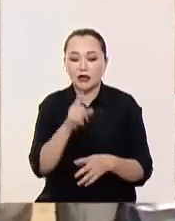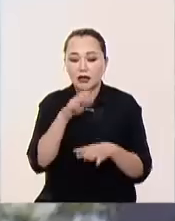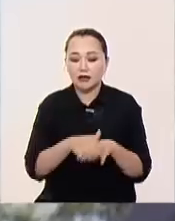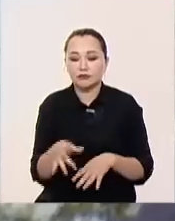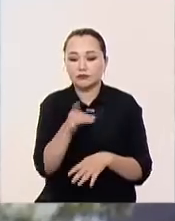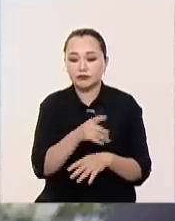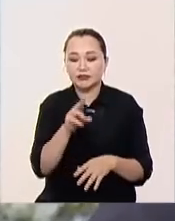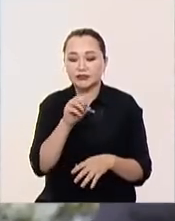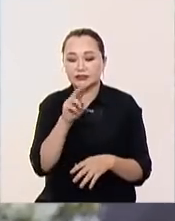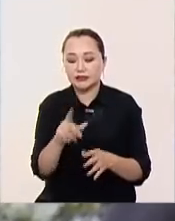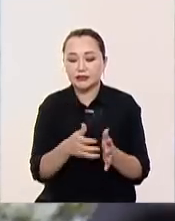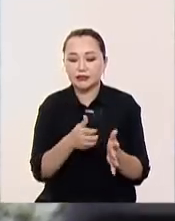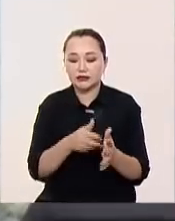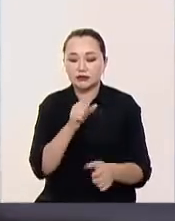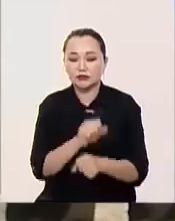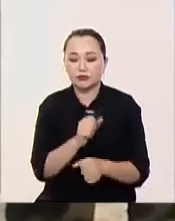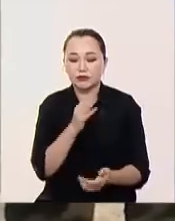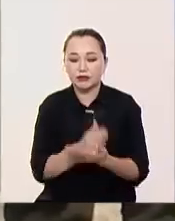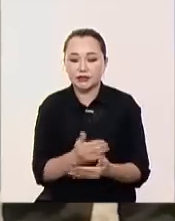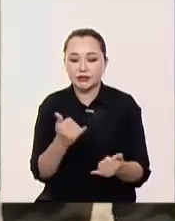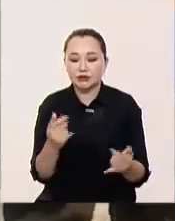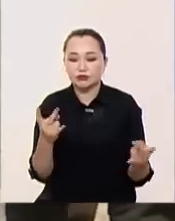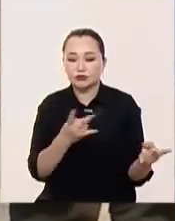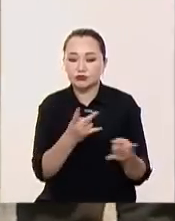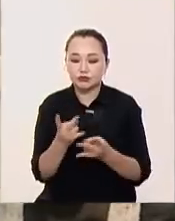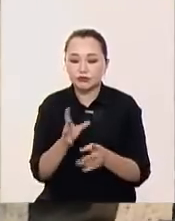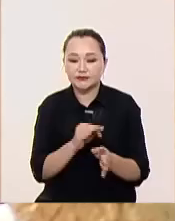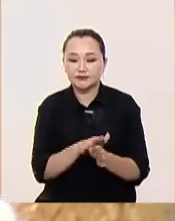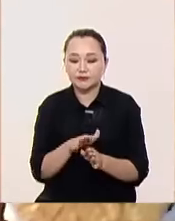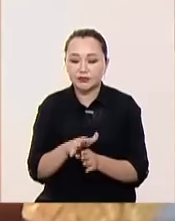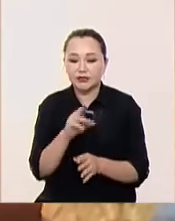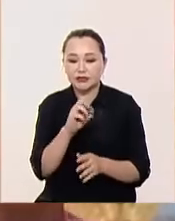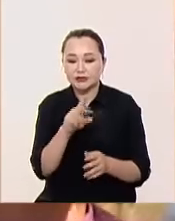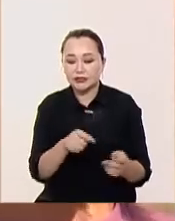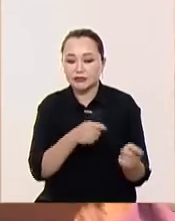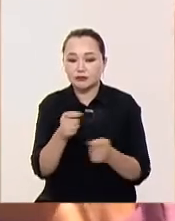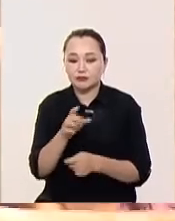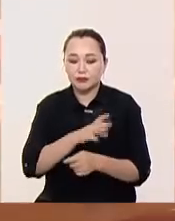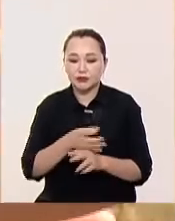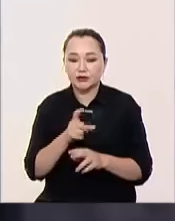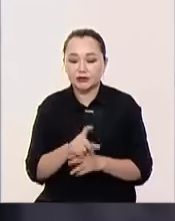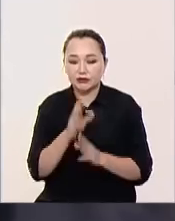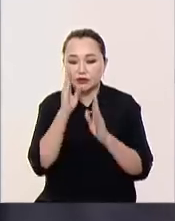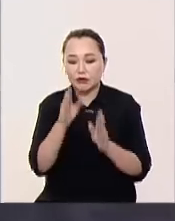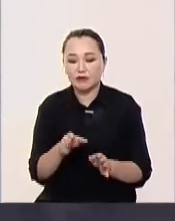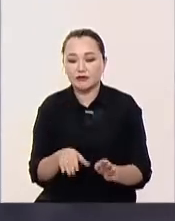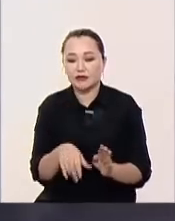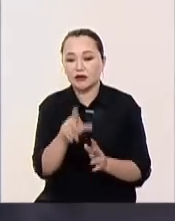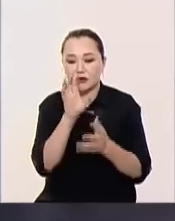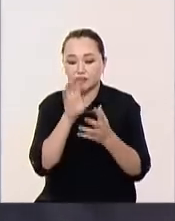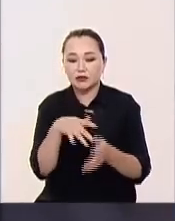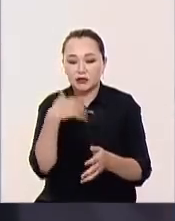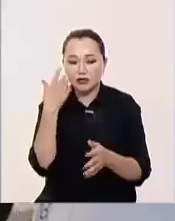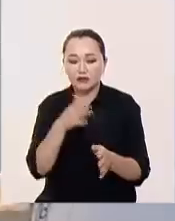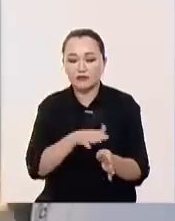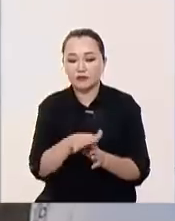көлік дизель тапшылығына байланысты тоқтатты деді. Қазір тиісті шаралар қолға алынып, дизель де жеткізілген екен. Бірақ бұл бағыттағы автобустардың қашан қатынай